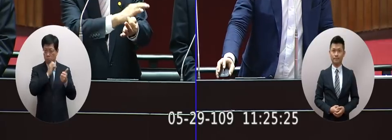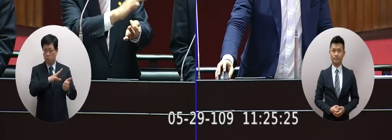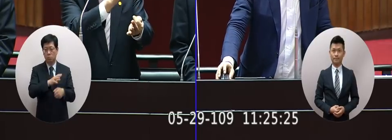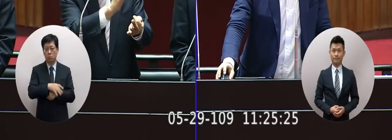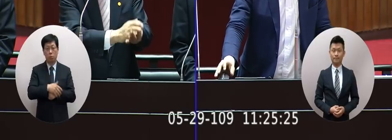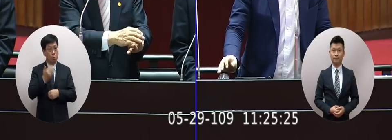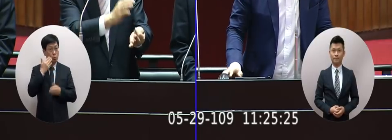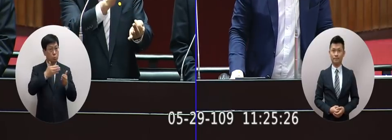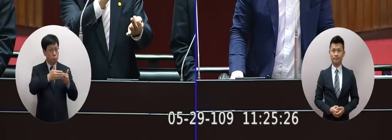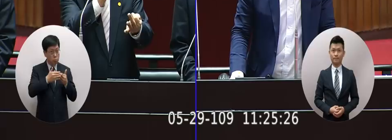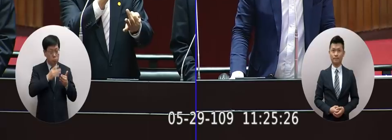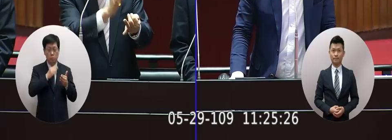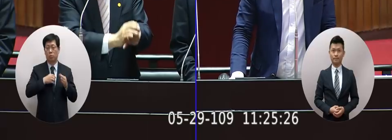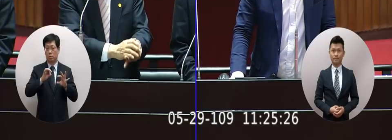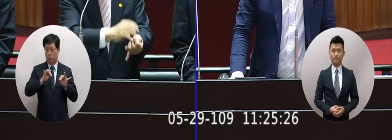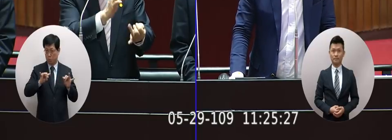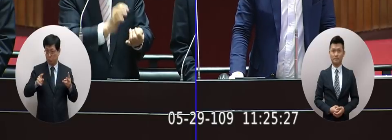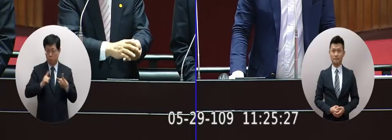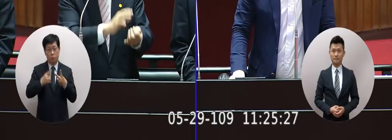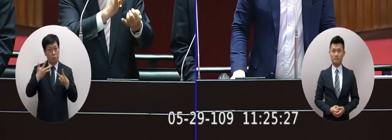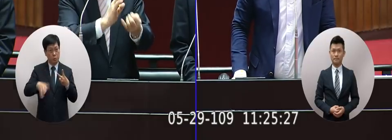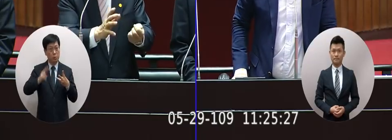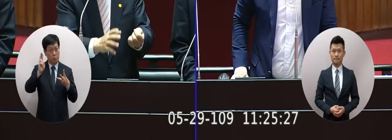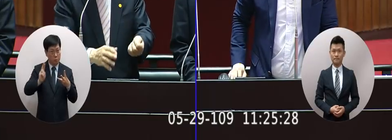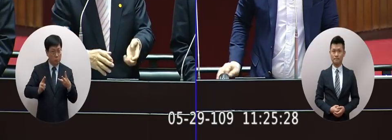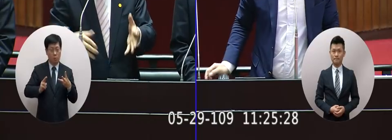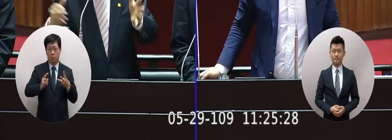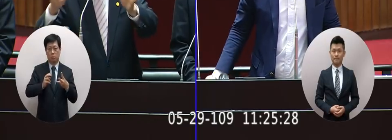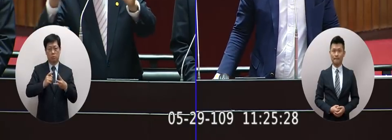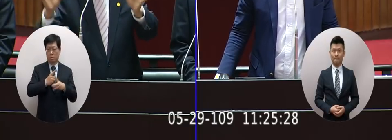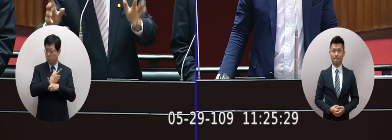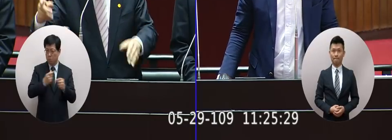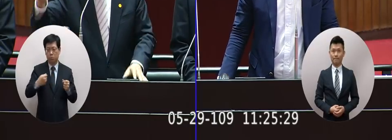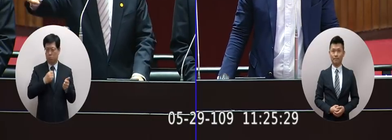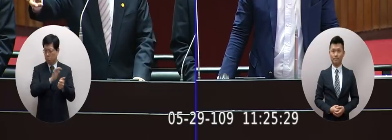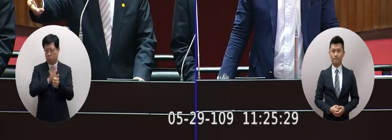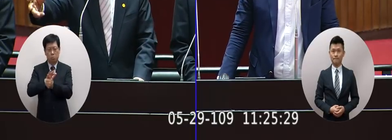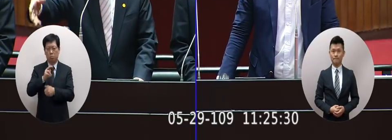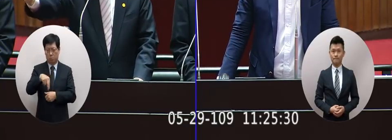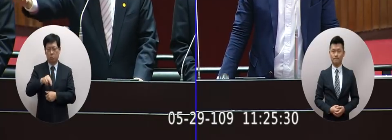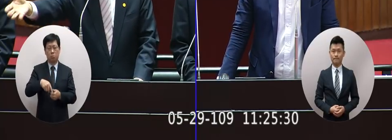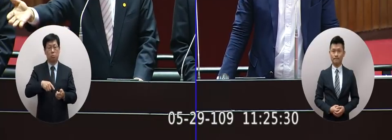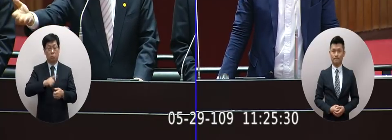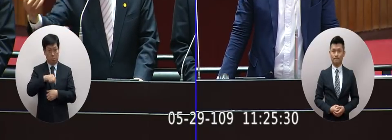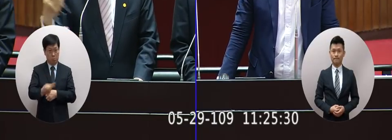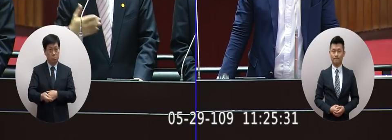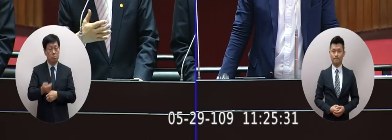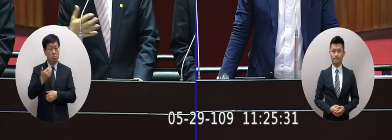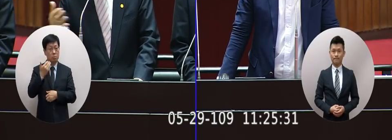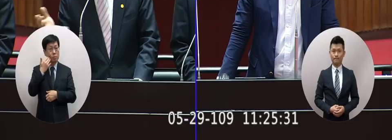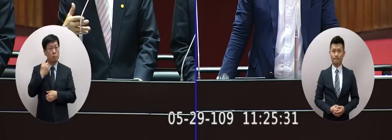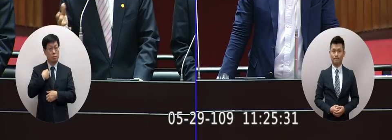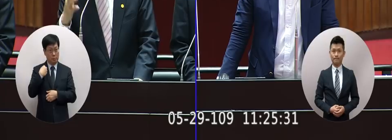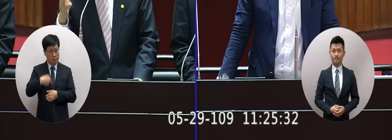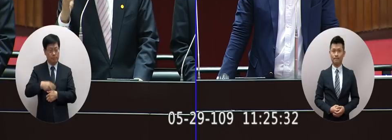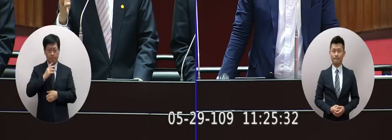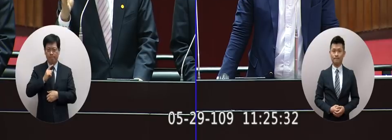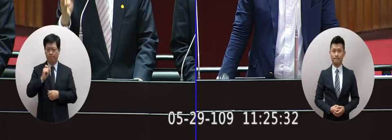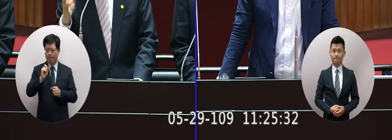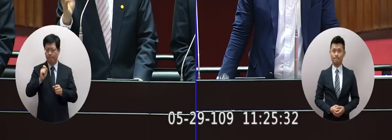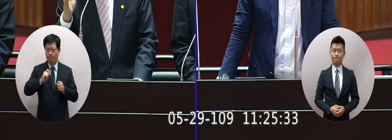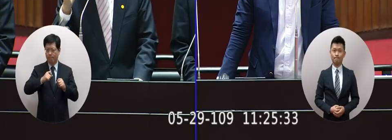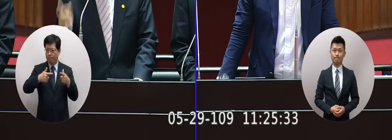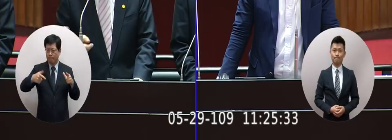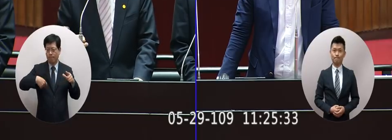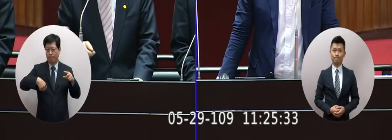即个需要的土地、水电一切拢帮忙，啊，阁说咧。咱阁提供各种行